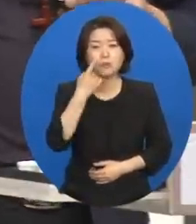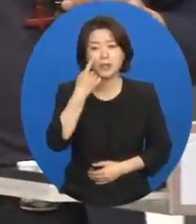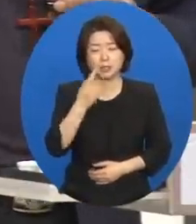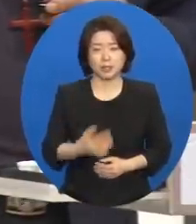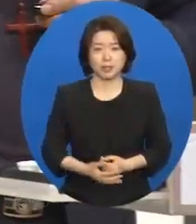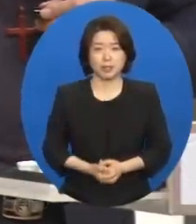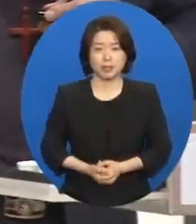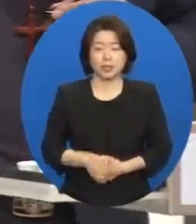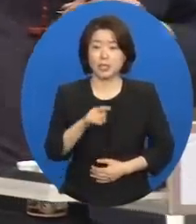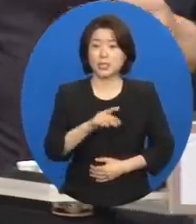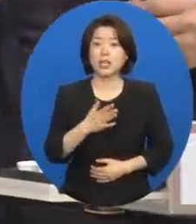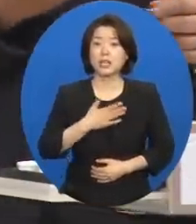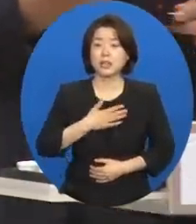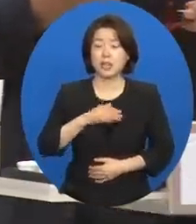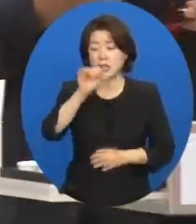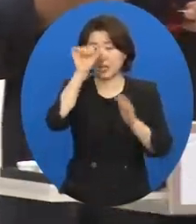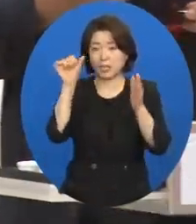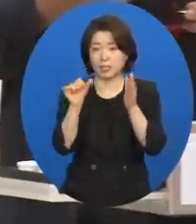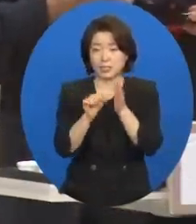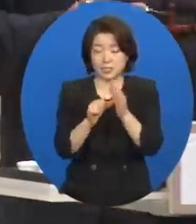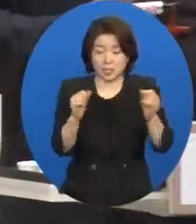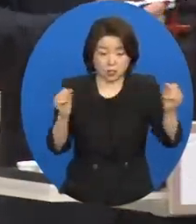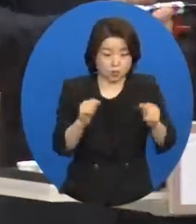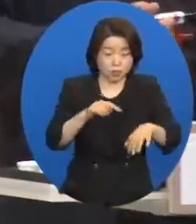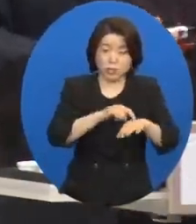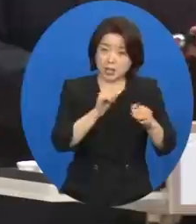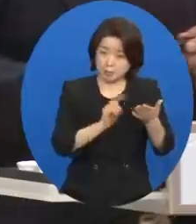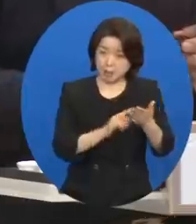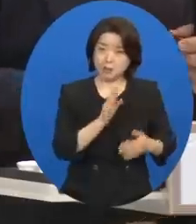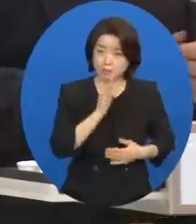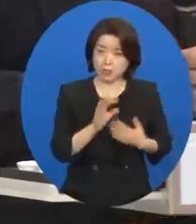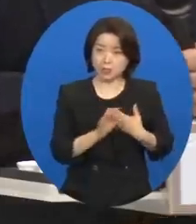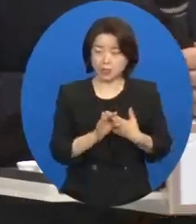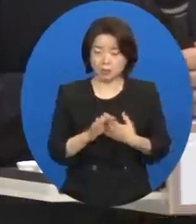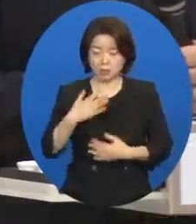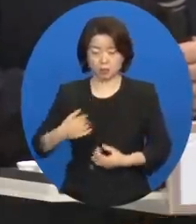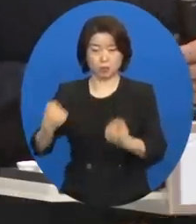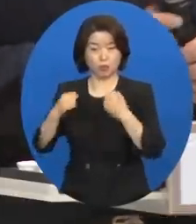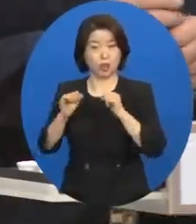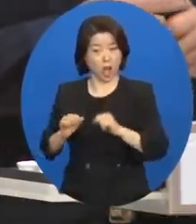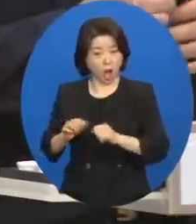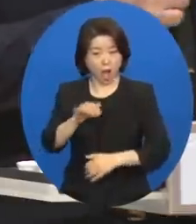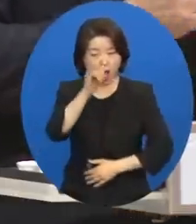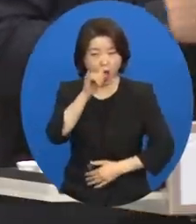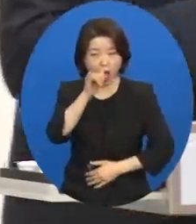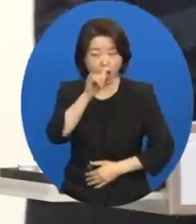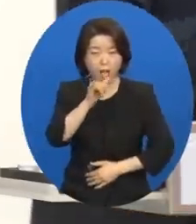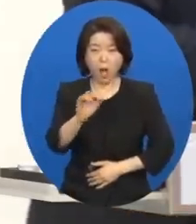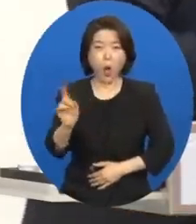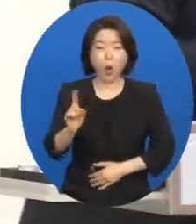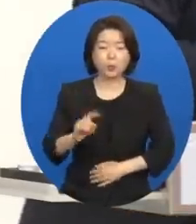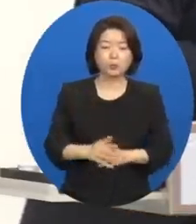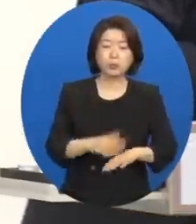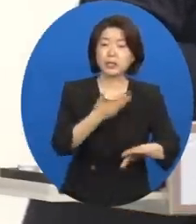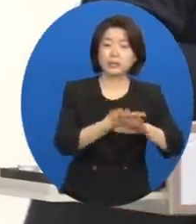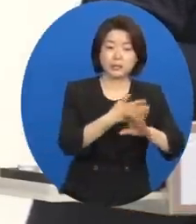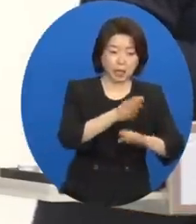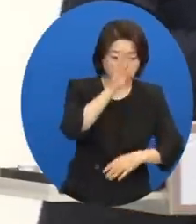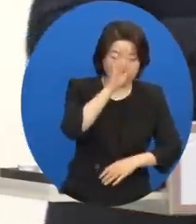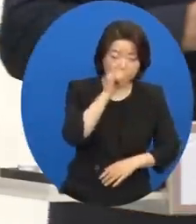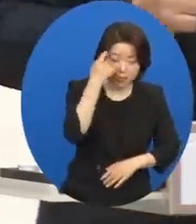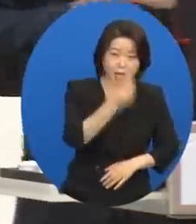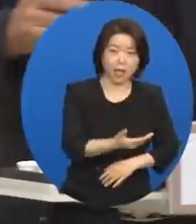이게 바로 내 인생의 전부가 만약 내 마음이라면 육체가 건강하시냐, 혹시 뭐 그 다른 병은